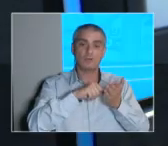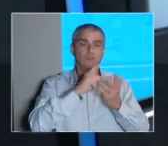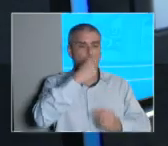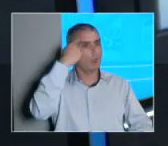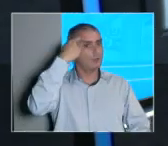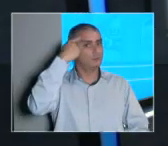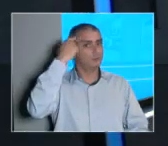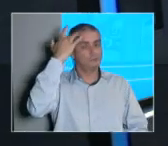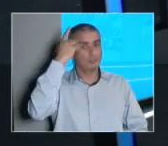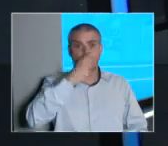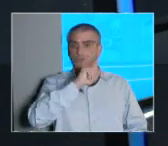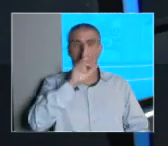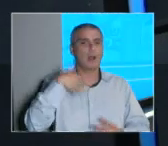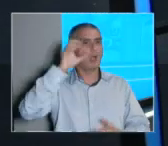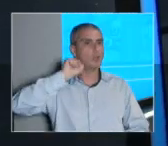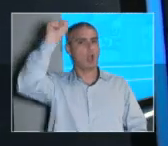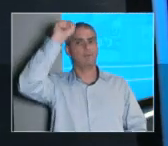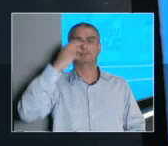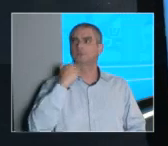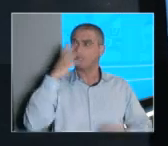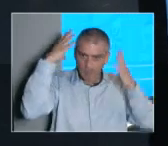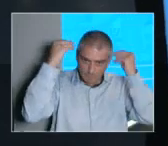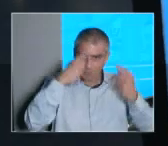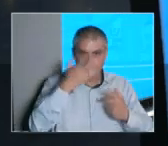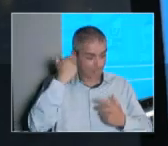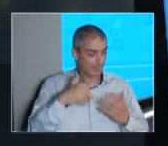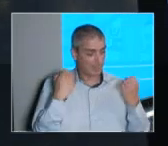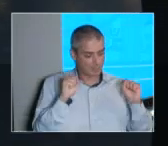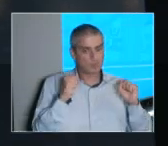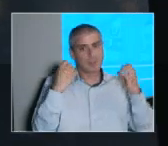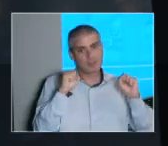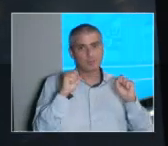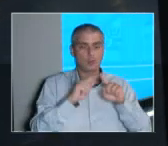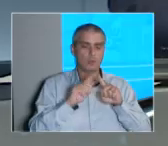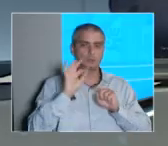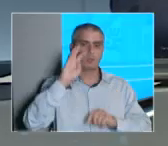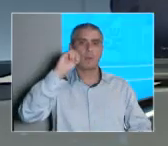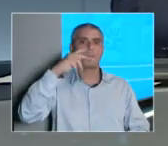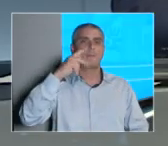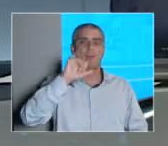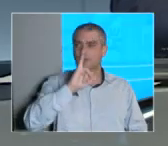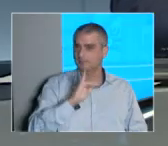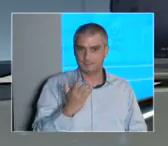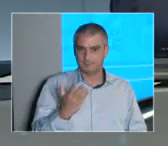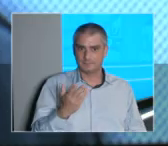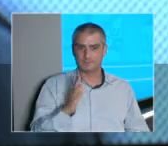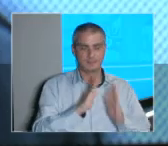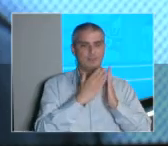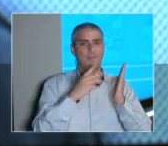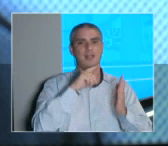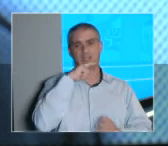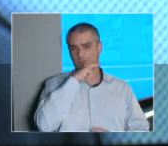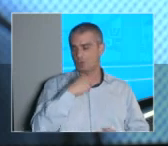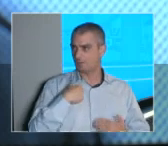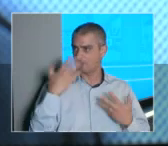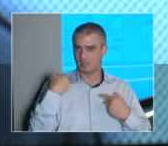חלפה במוחו המחשבה לקומוניזם בישראל. בן גוריון היה... גם שהייתה דמוקרטיה, הייתה דמוקרטיה בנוסח מפאי. אני מוכן... והפנקס האדום. ואני